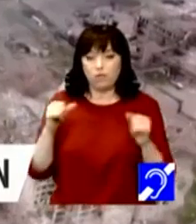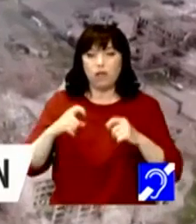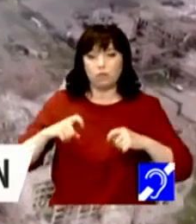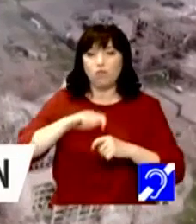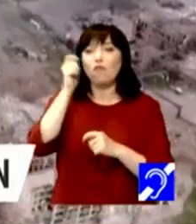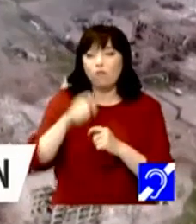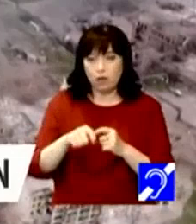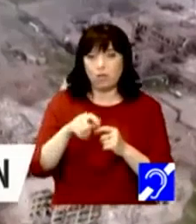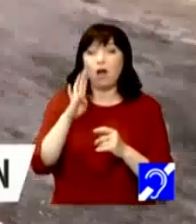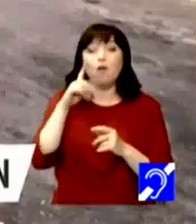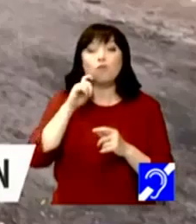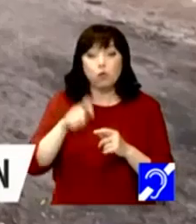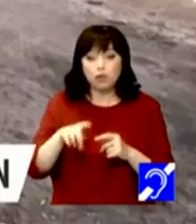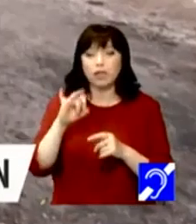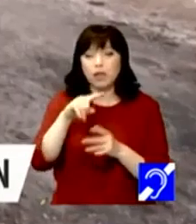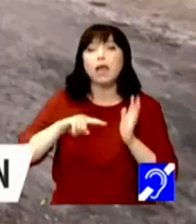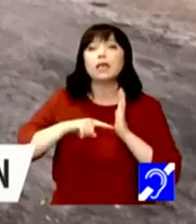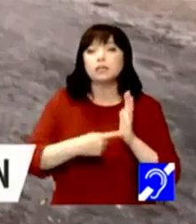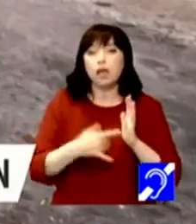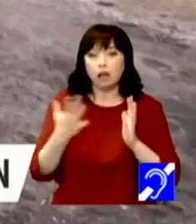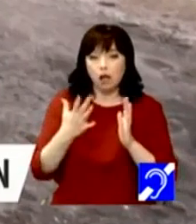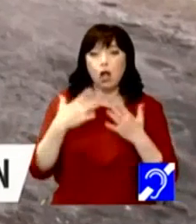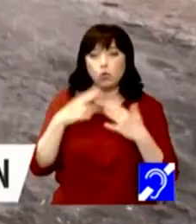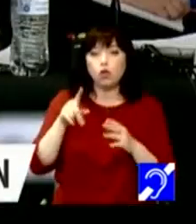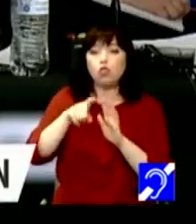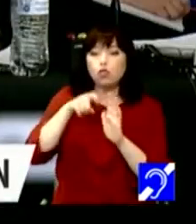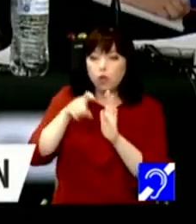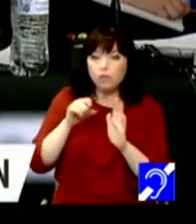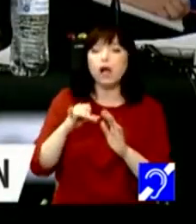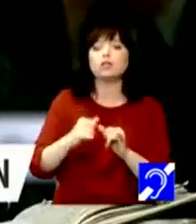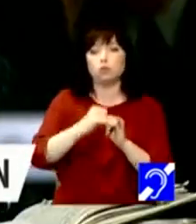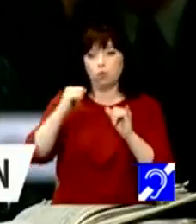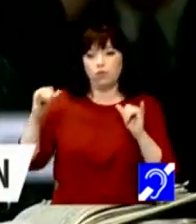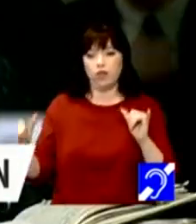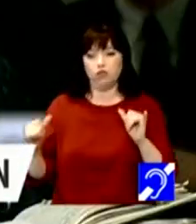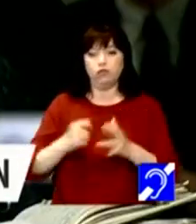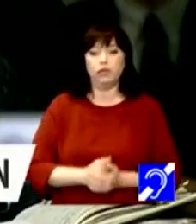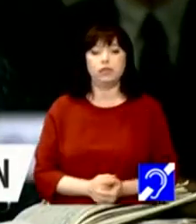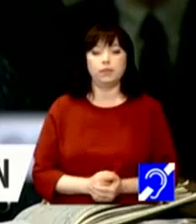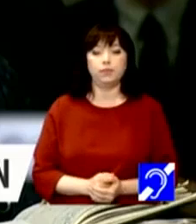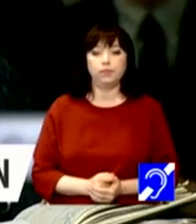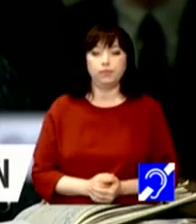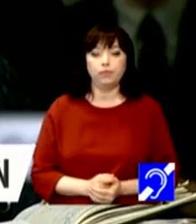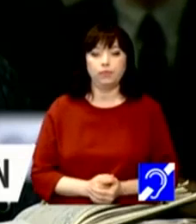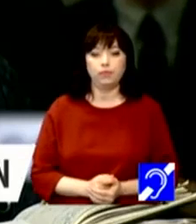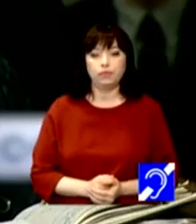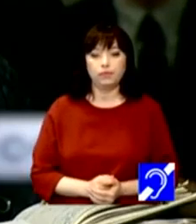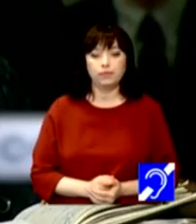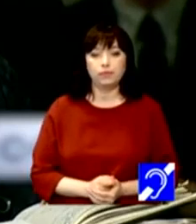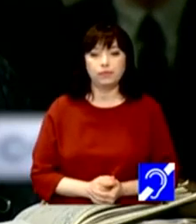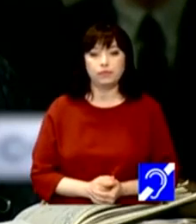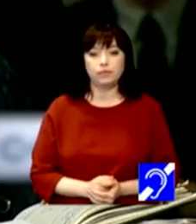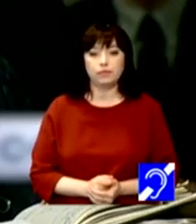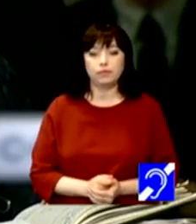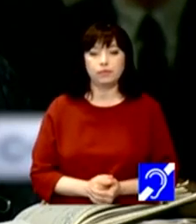Ucraina, în care intenționează să atingă obiective dincolo de Donbass. We also see indications that the Russian military wants to extend the land bridge